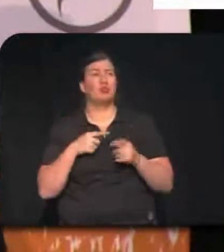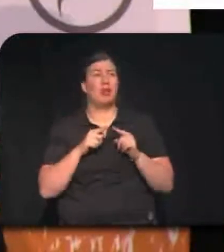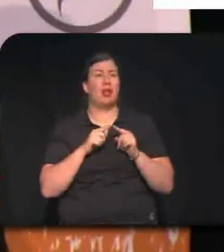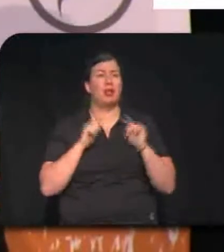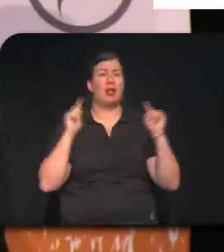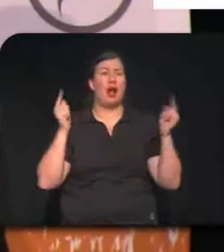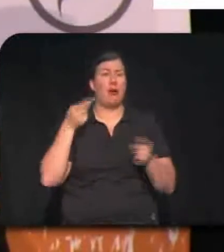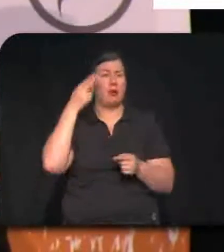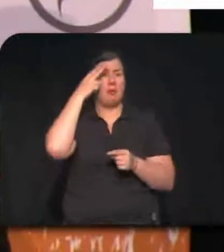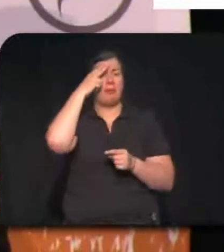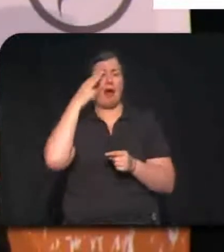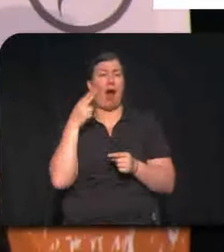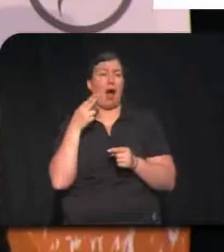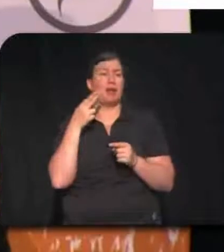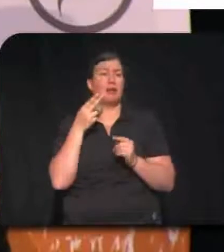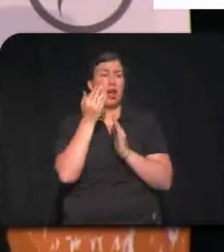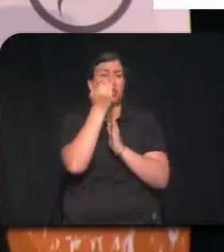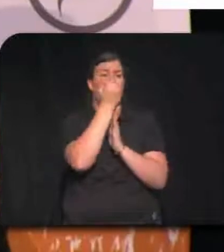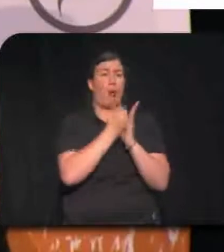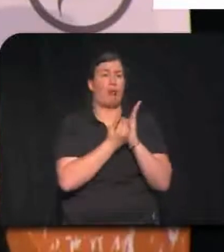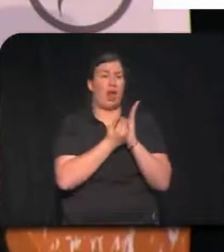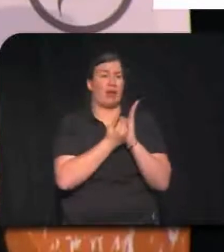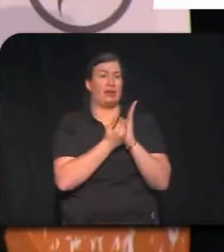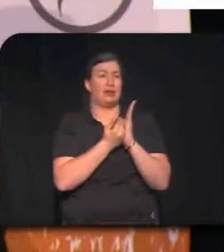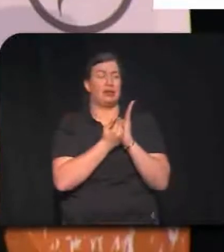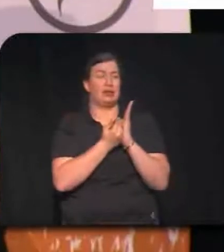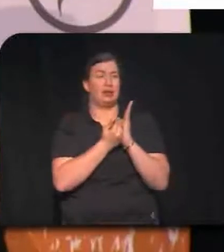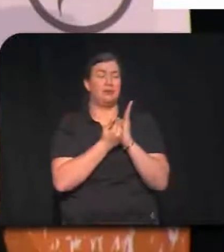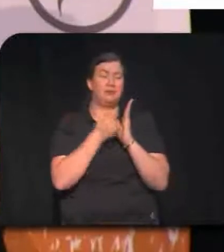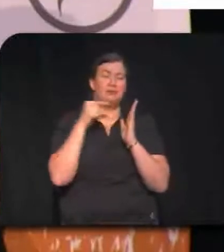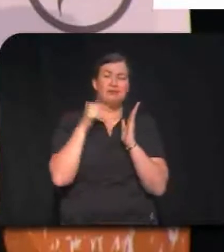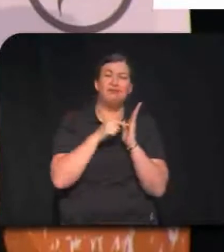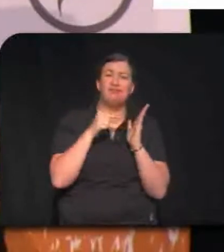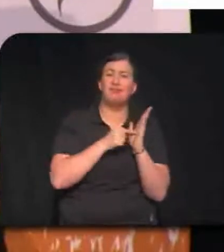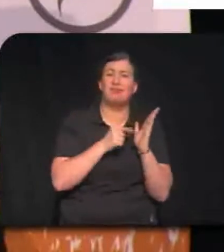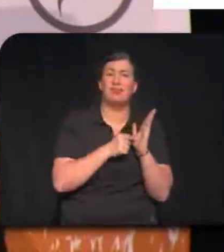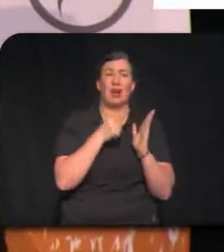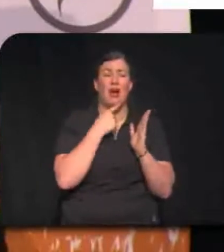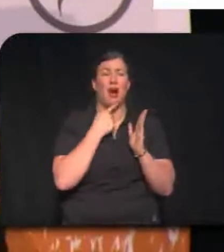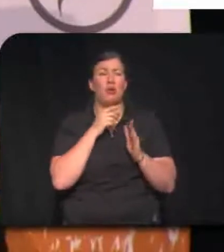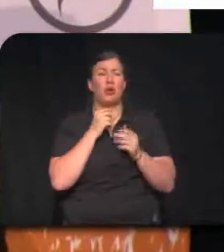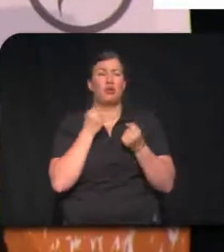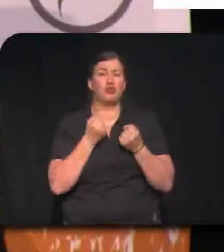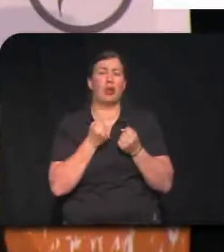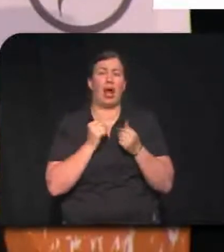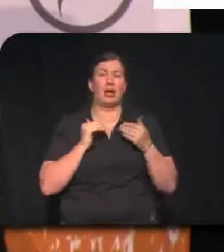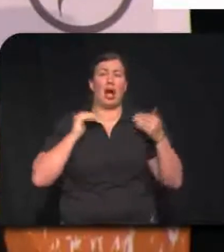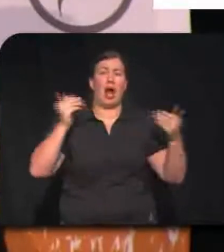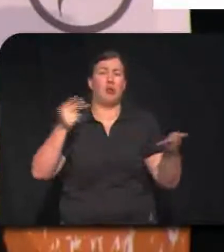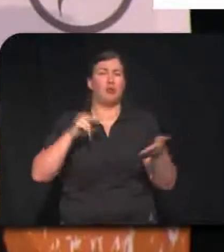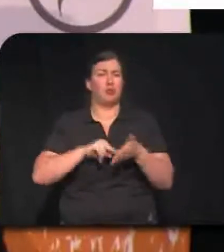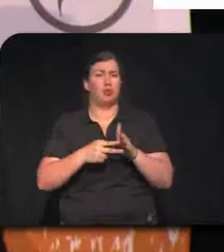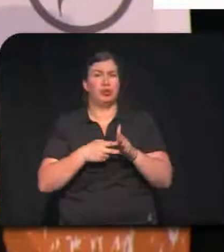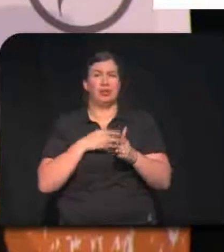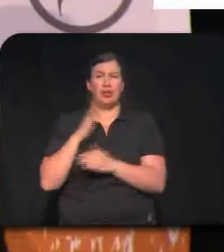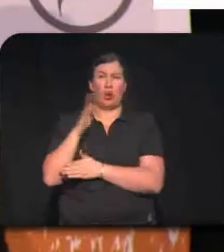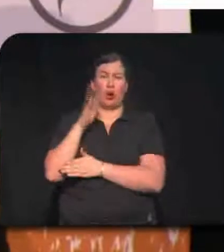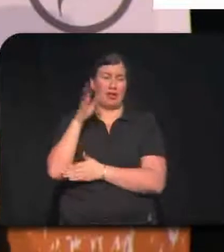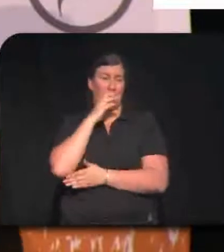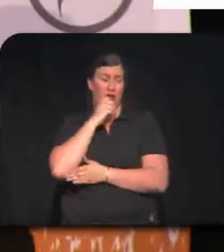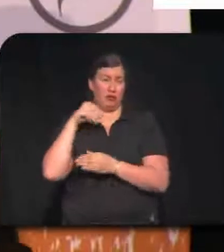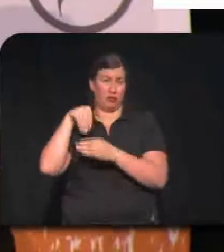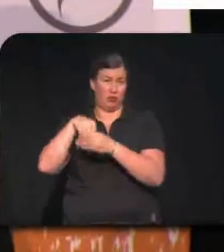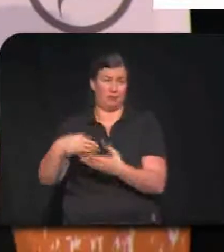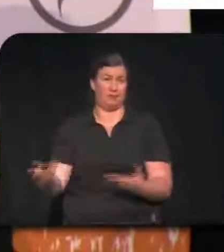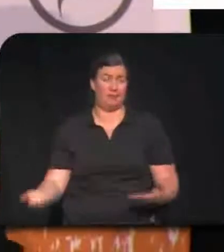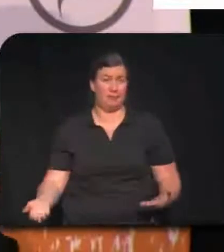gehalten haben an dem wir uns ja ganz stark in der außen sich als Politik orientieren wir wollen damit